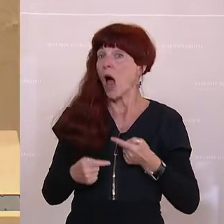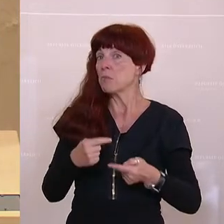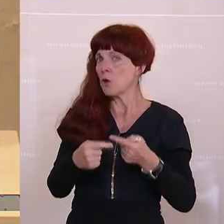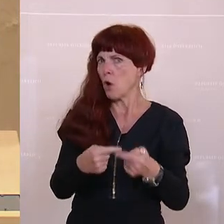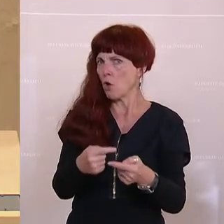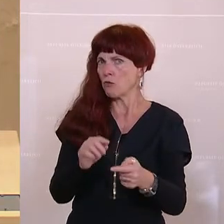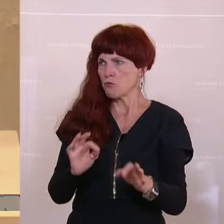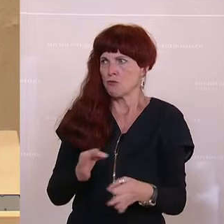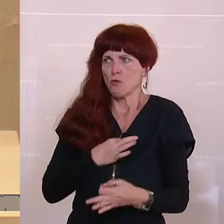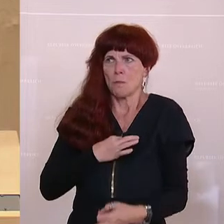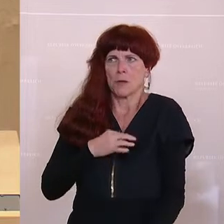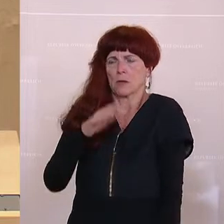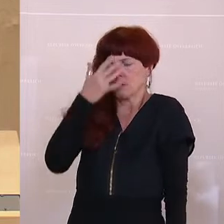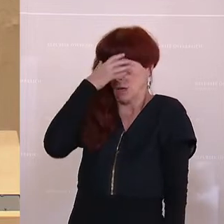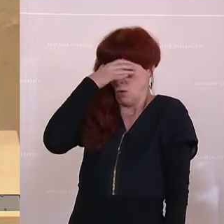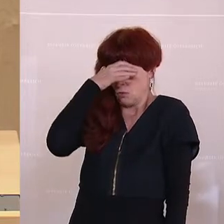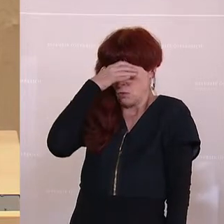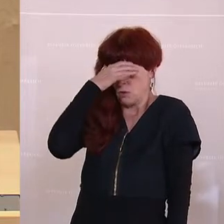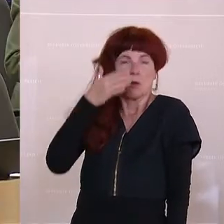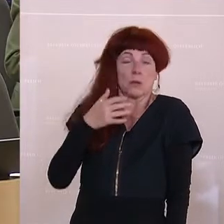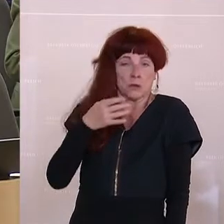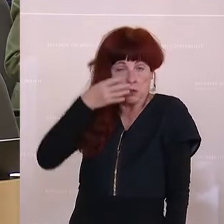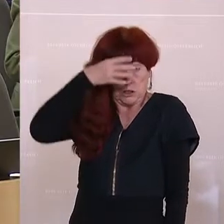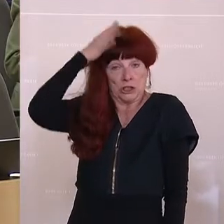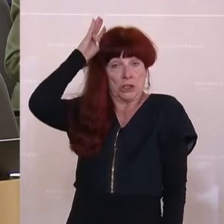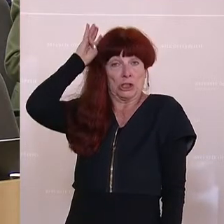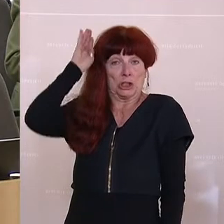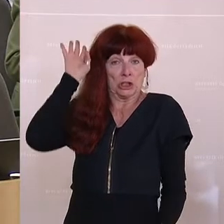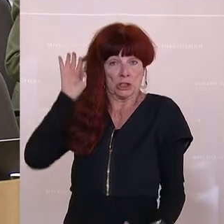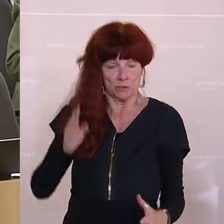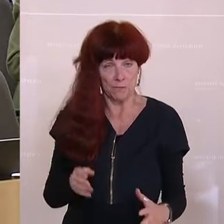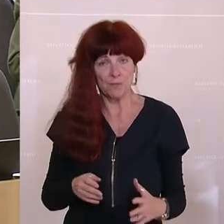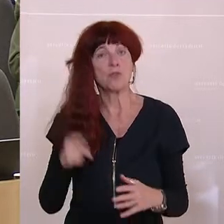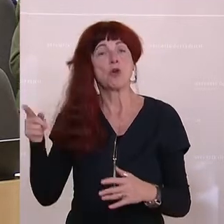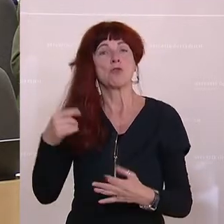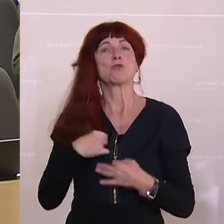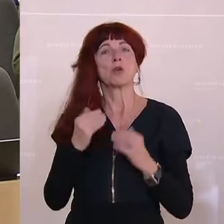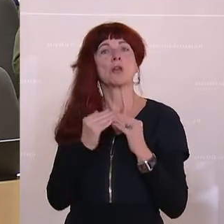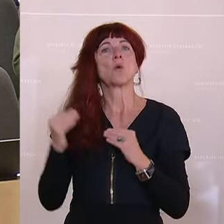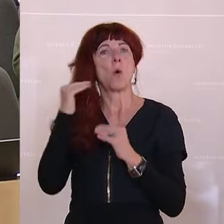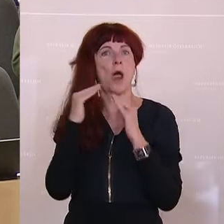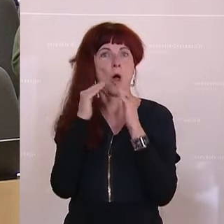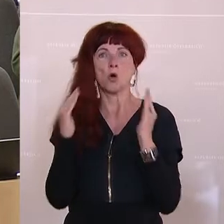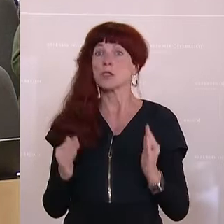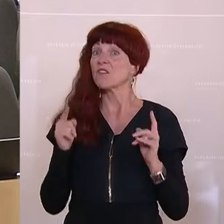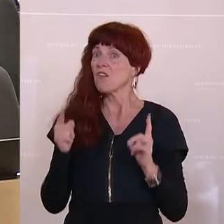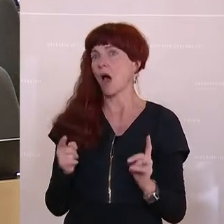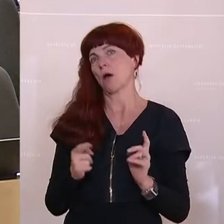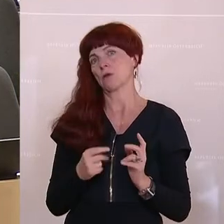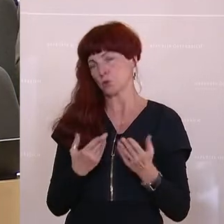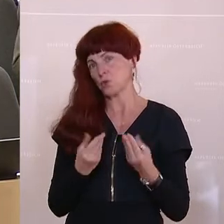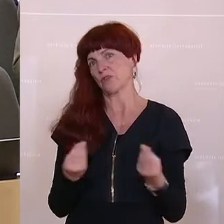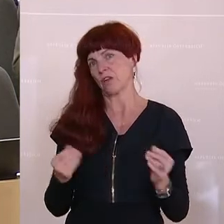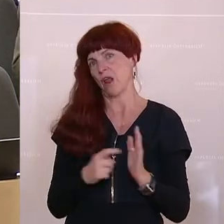ziemlich haarsträubend und für das Hohe Haus eigentlich eine Zumutung. Und dass was